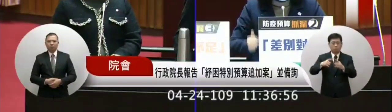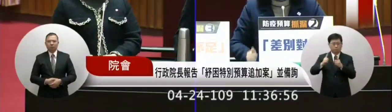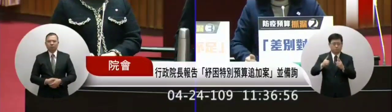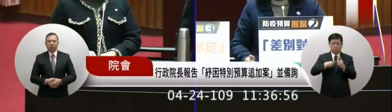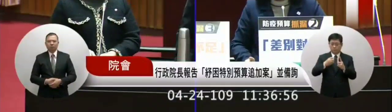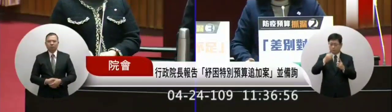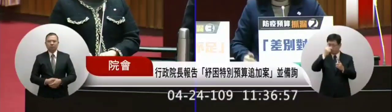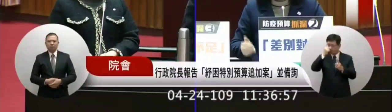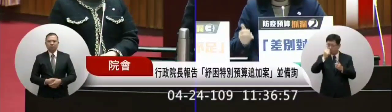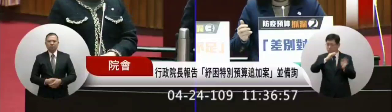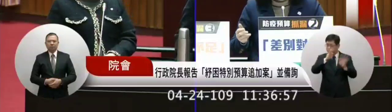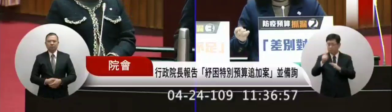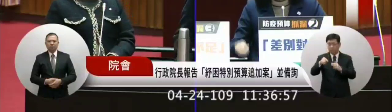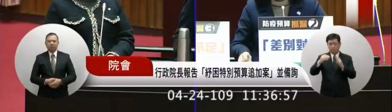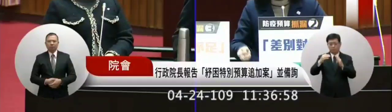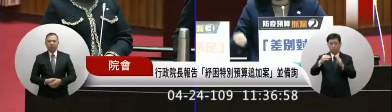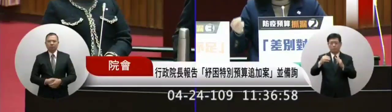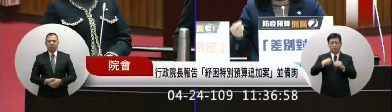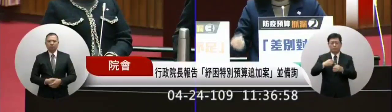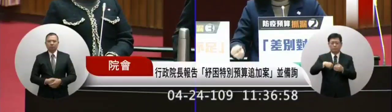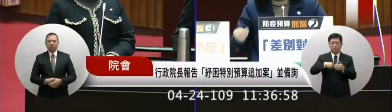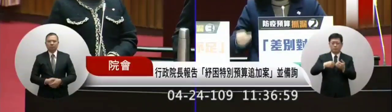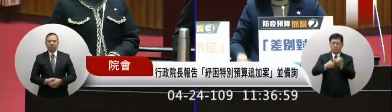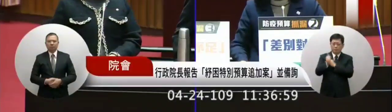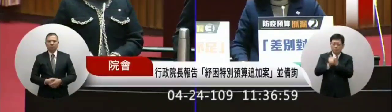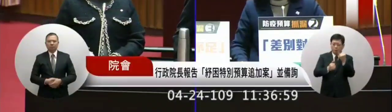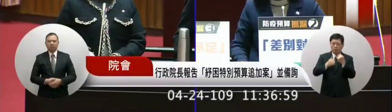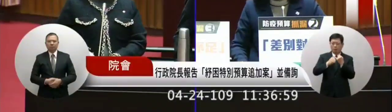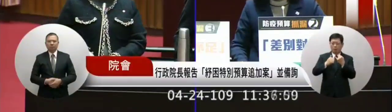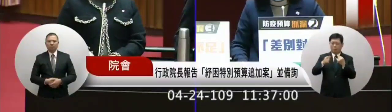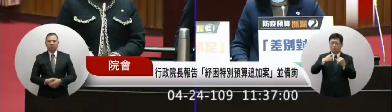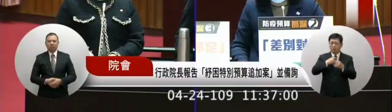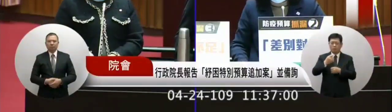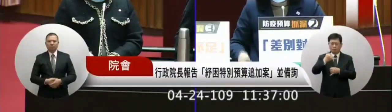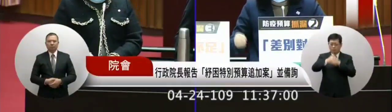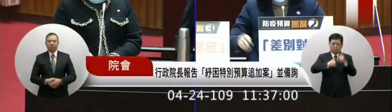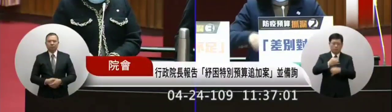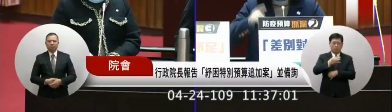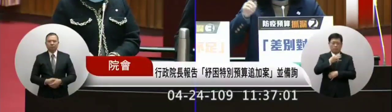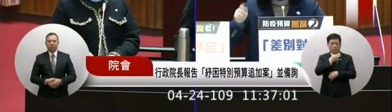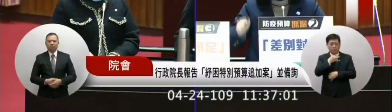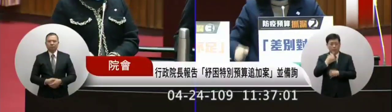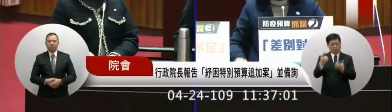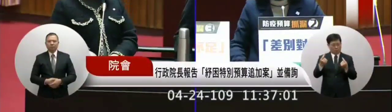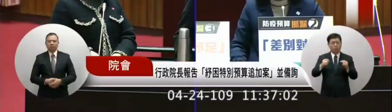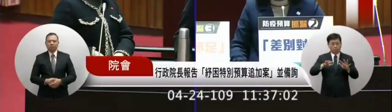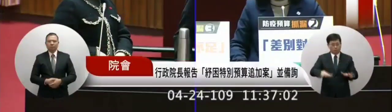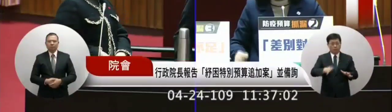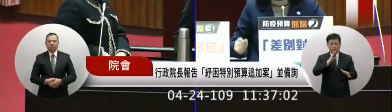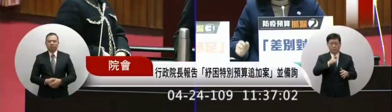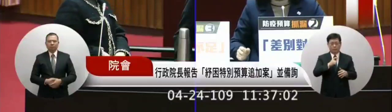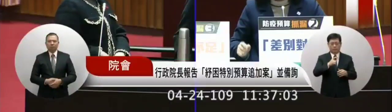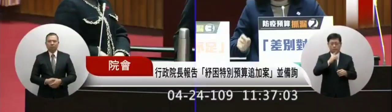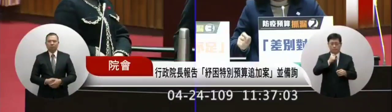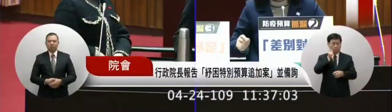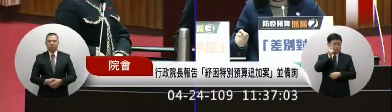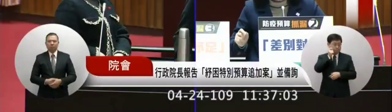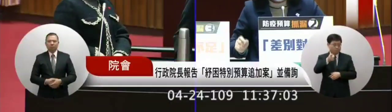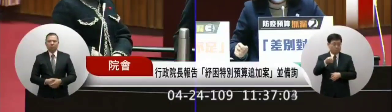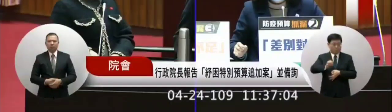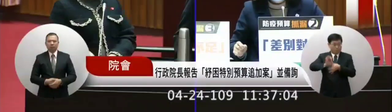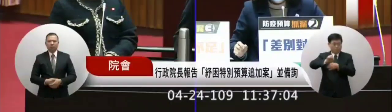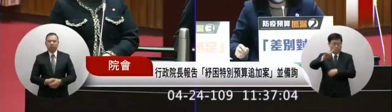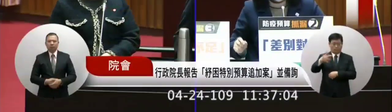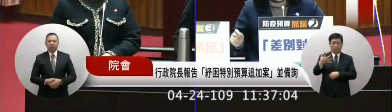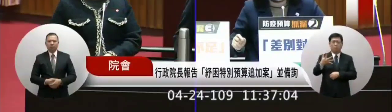对特殊境遇的家庭的这些单亲家庭，或者是生活这个艰困的一些人，能够在你这一次的叫做一个月才